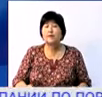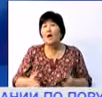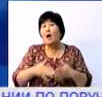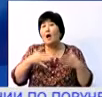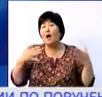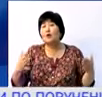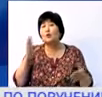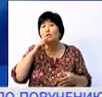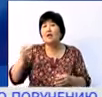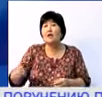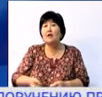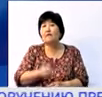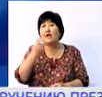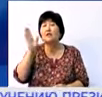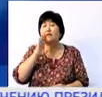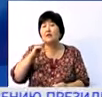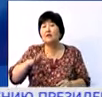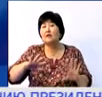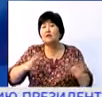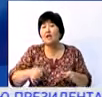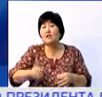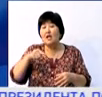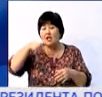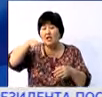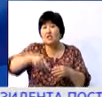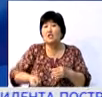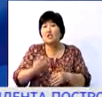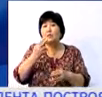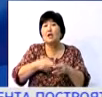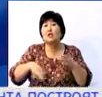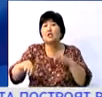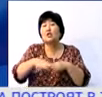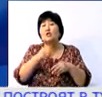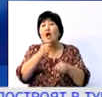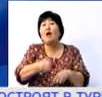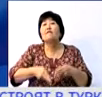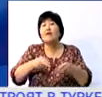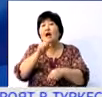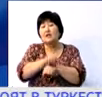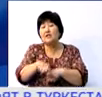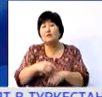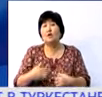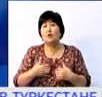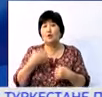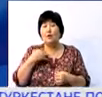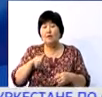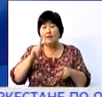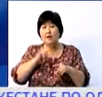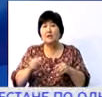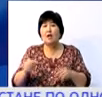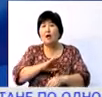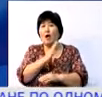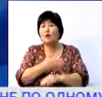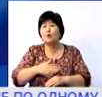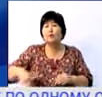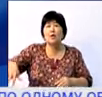Огромный фонтан воды, неожиданно забивший из-под земли в районе железнодорожного вокзала, вызвал шок кызылординцев. Вода мгновенно залила огромную